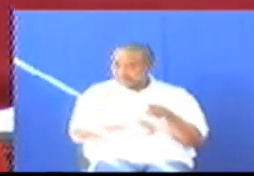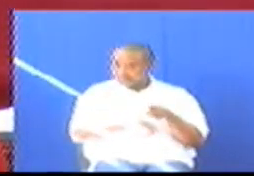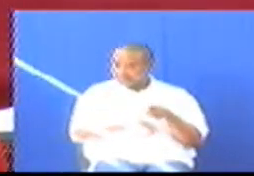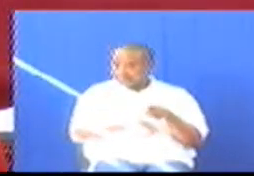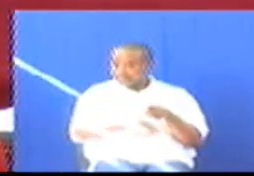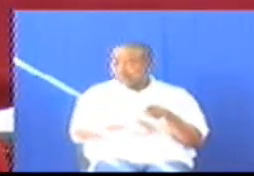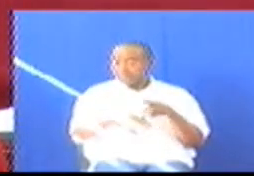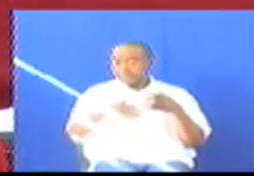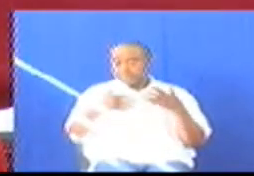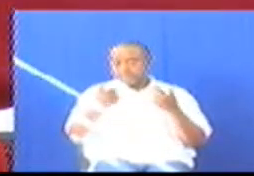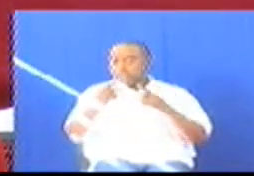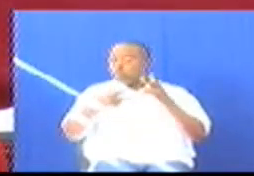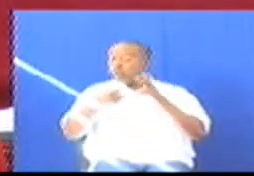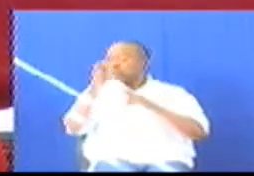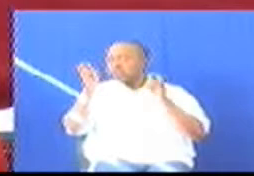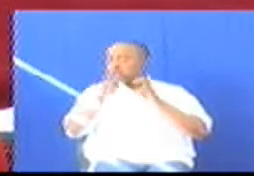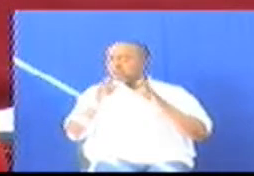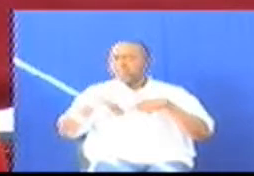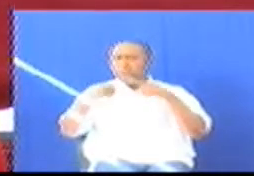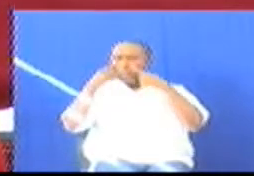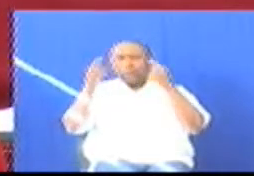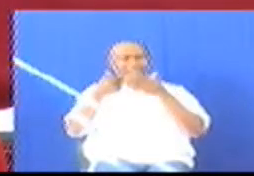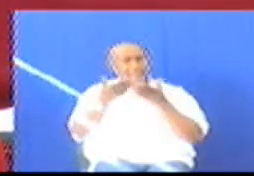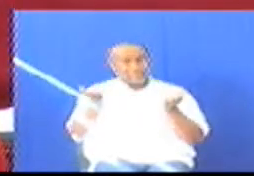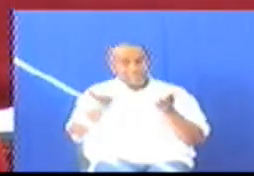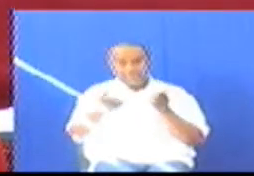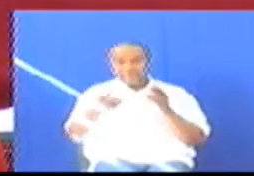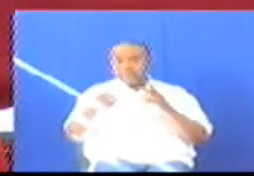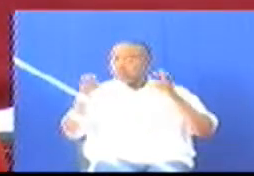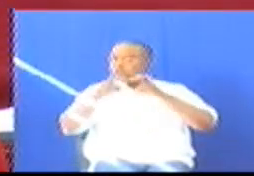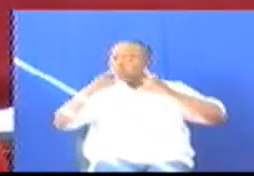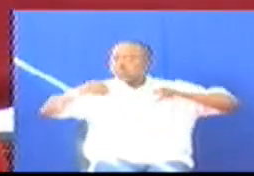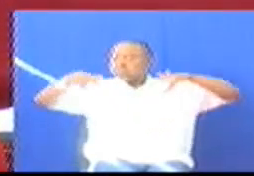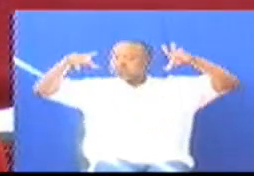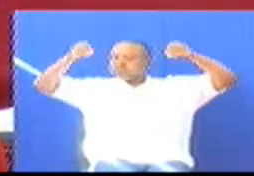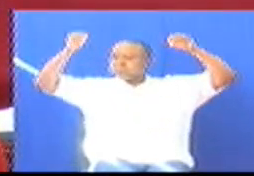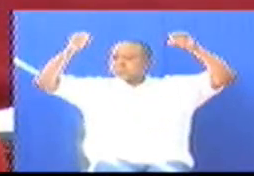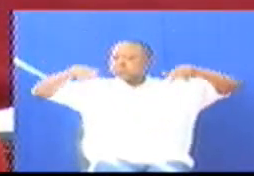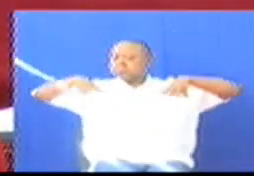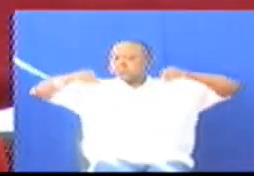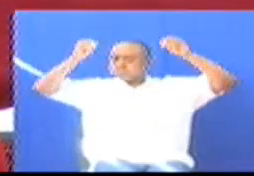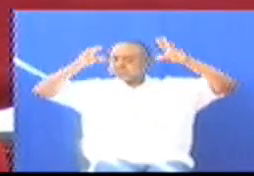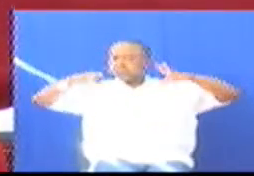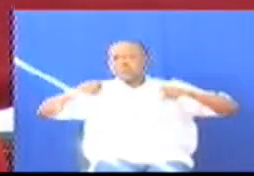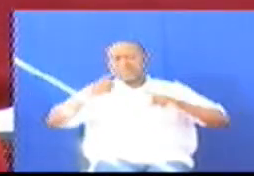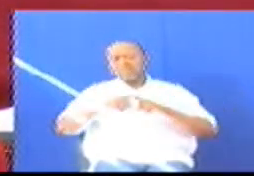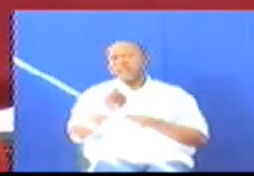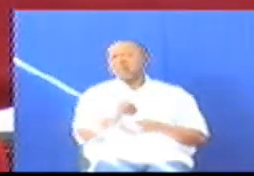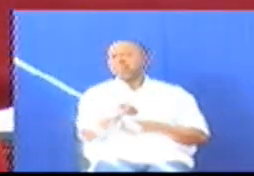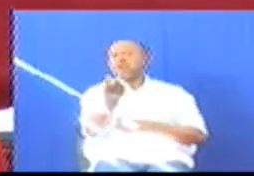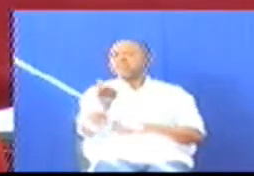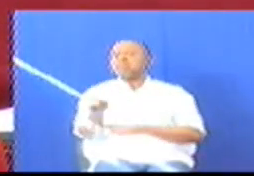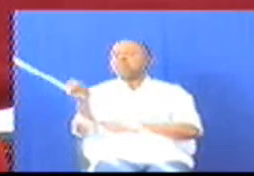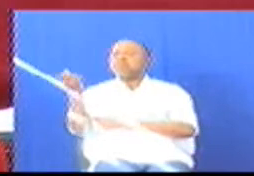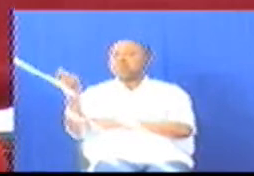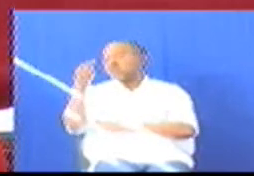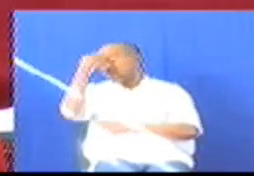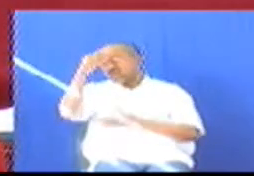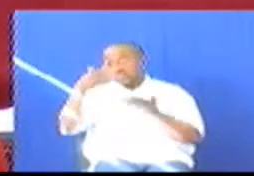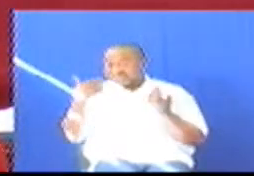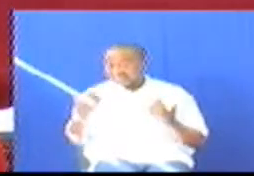ukataji wa umeme siuoni sana. Kama umeme unakatika ni mara chache sana. Kwa hiyo ni utendaji mzuri unaoendelea. Lakini